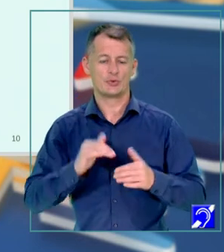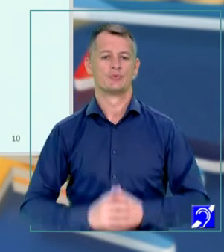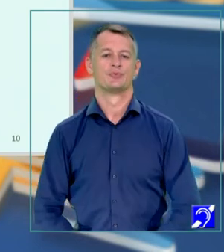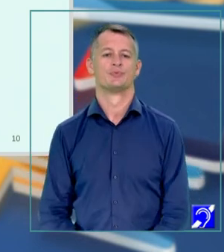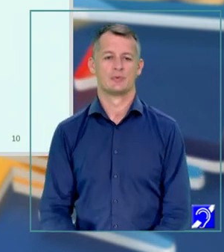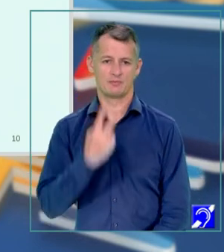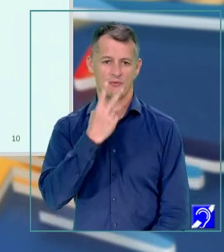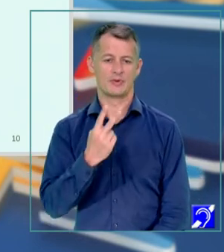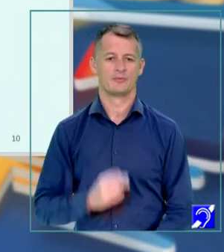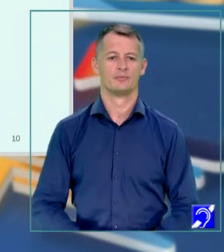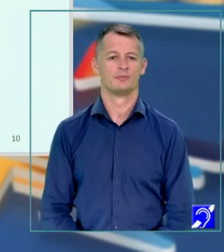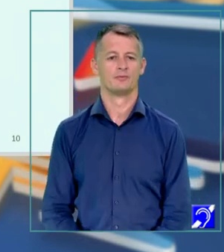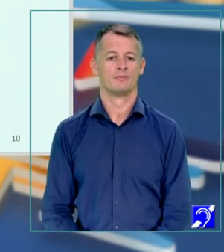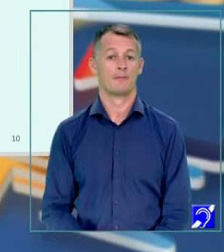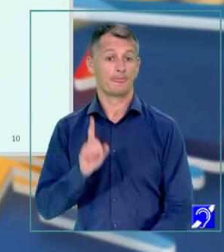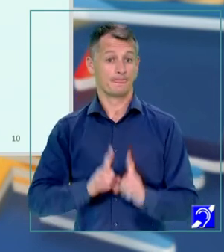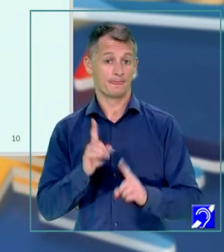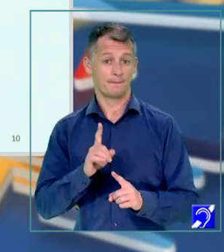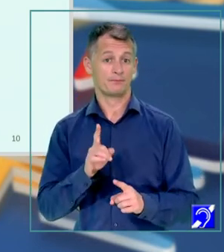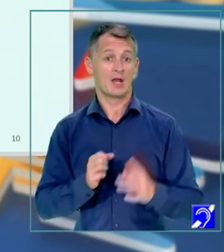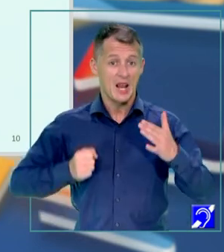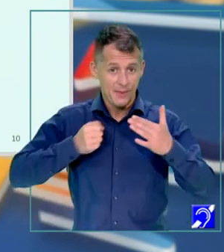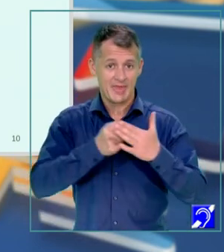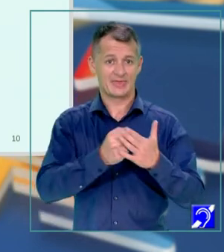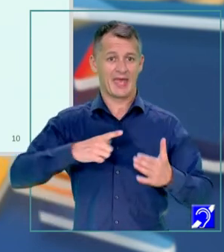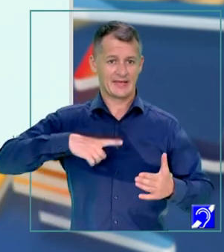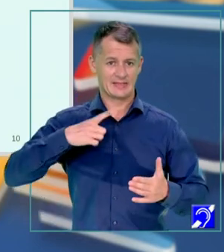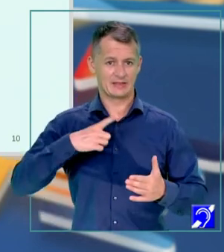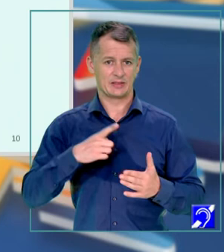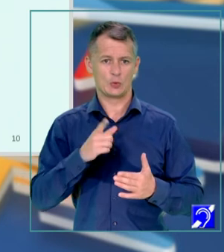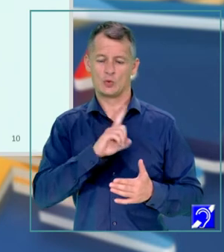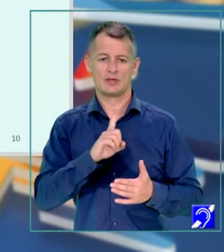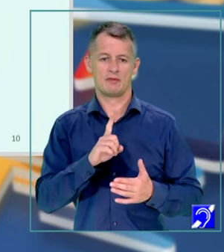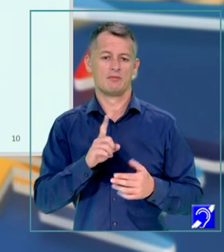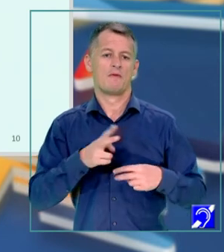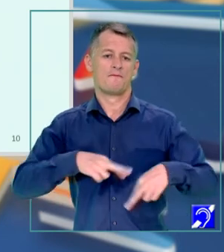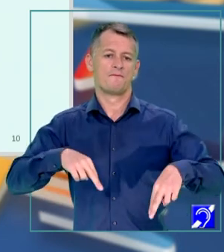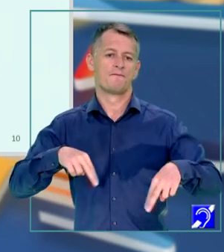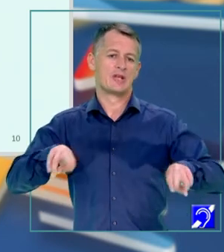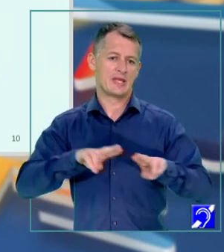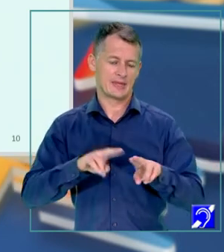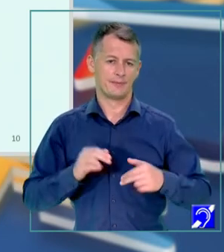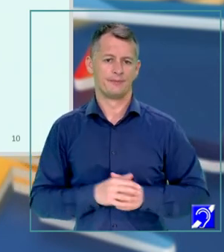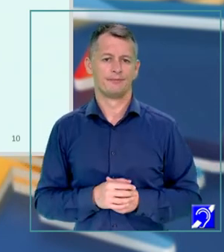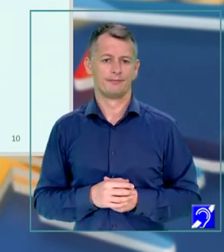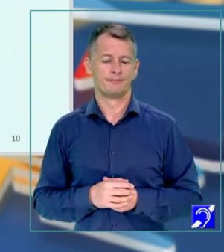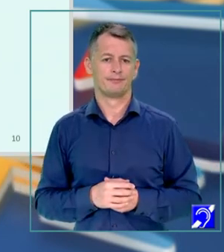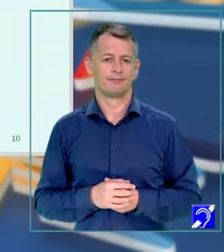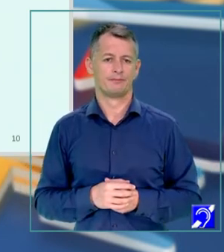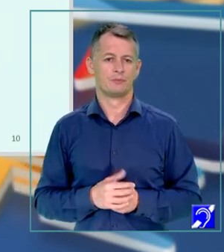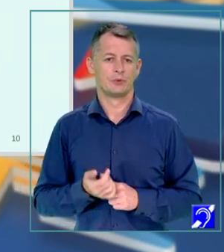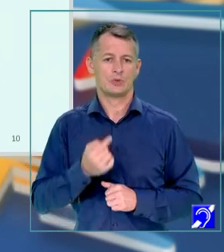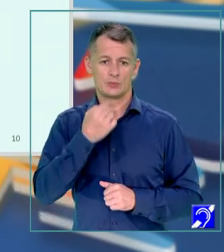de aici și cazul în care limita există dar nu este finită funcția nu e derivabil spune că nu e